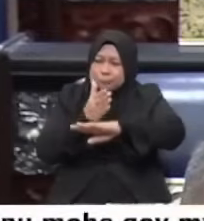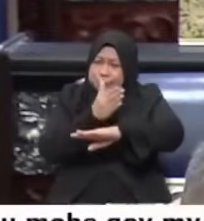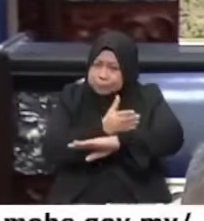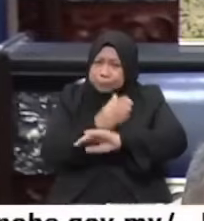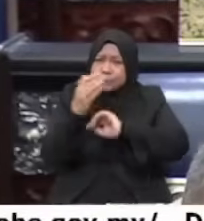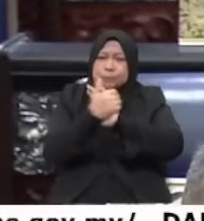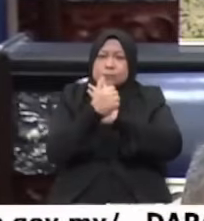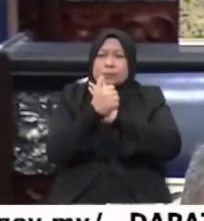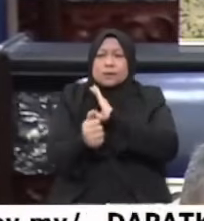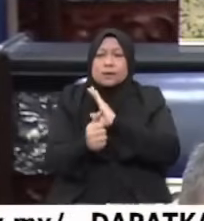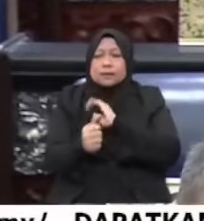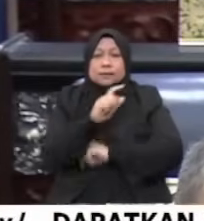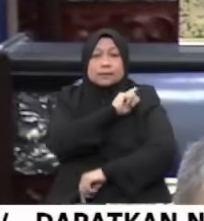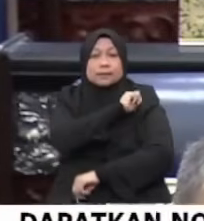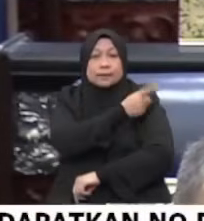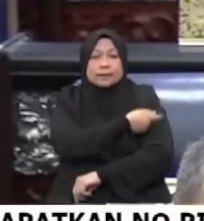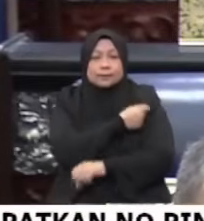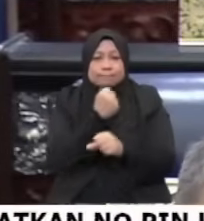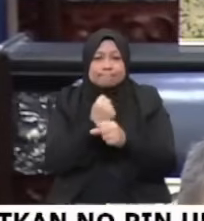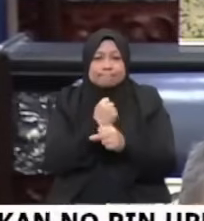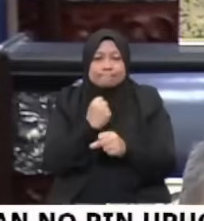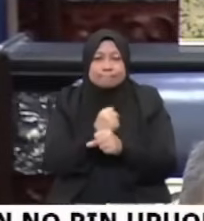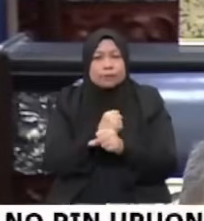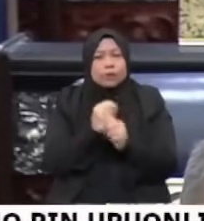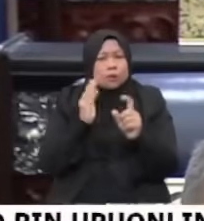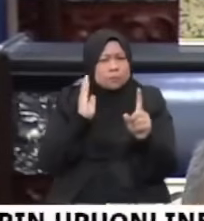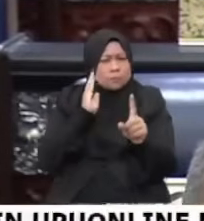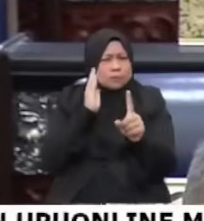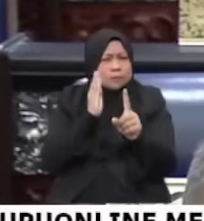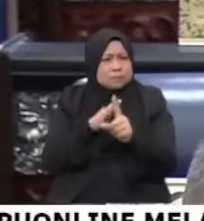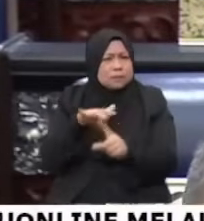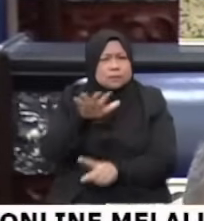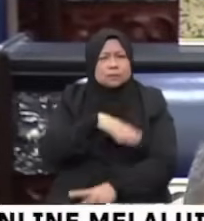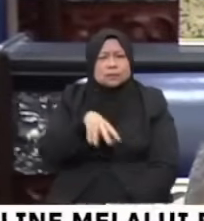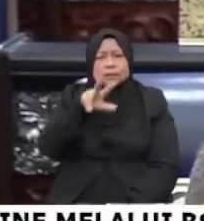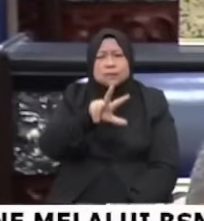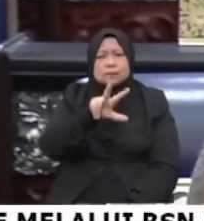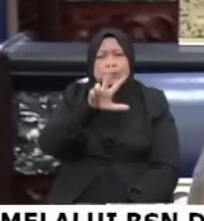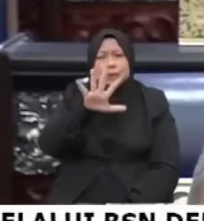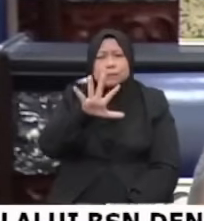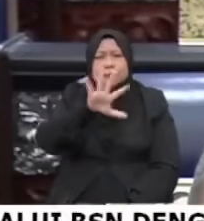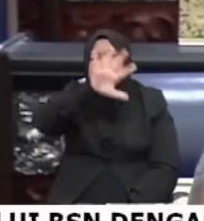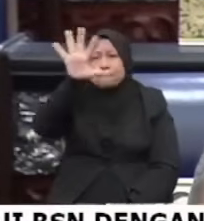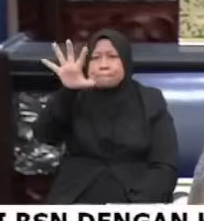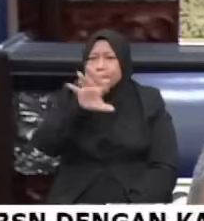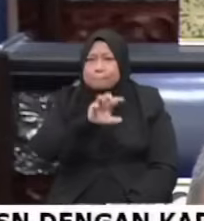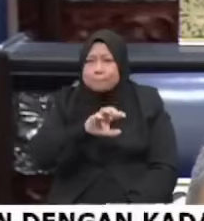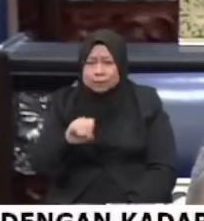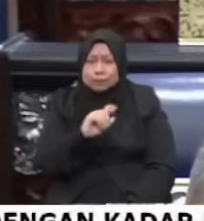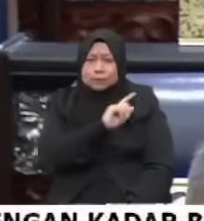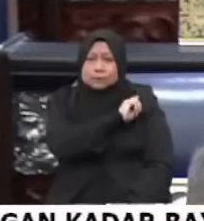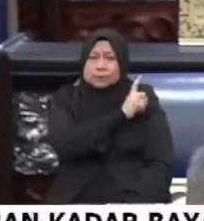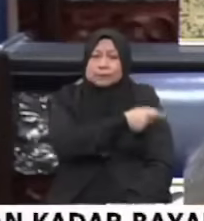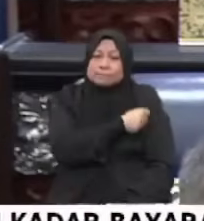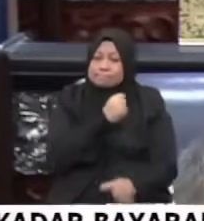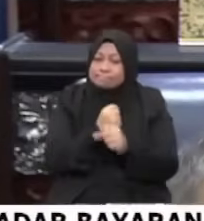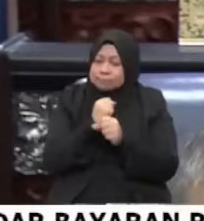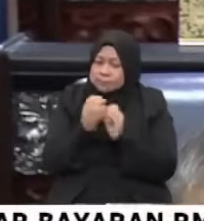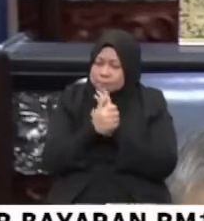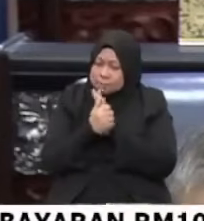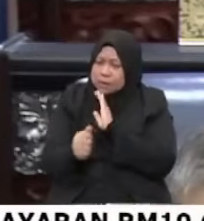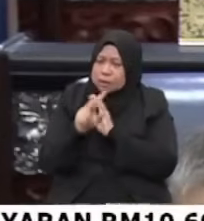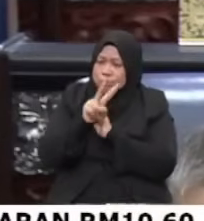kemahiran tenaga kerja kita sehingga mencapai sekurang-kurangnya 35% tenaga kerja Mahir menjalang